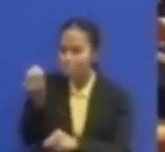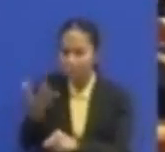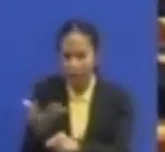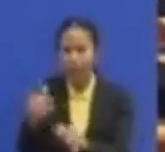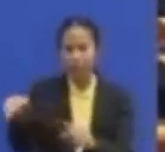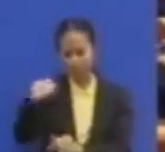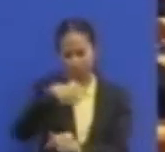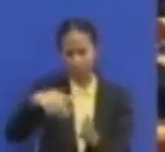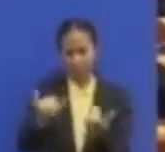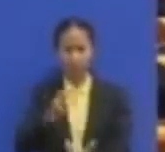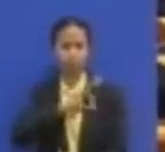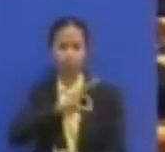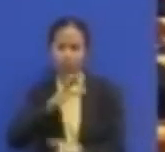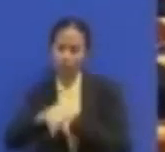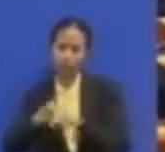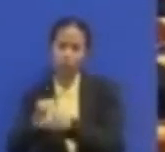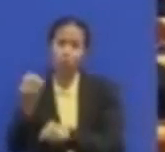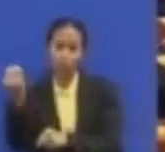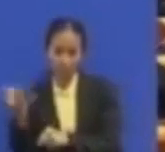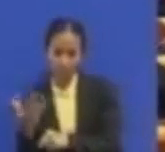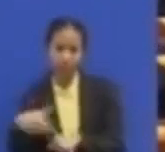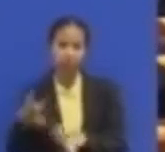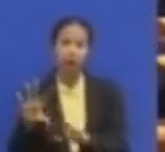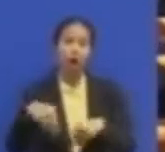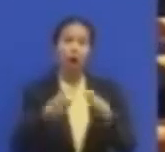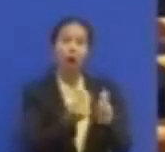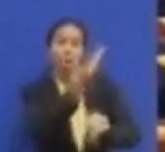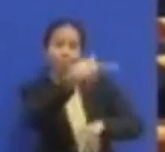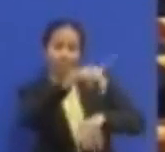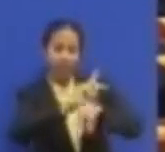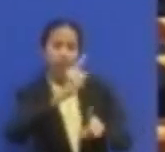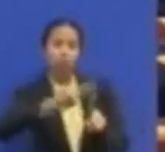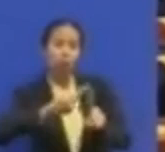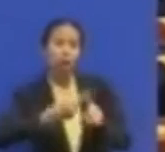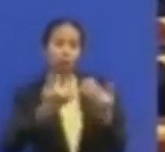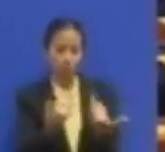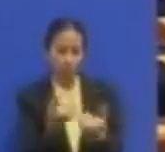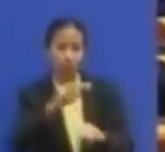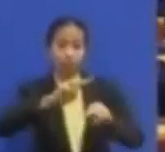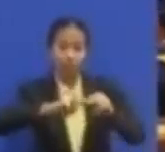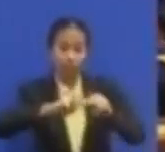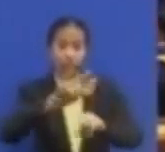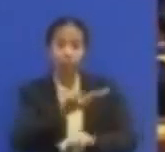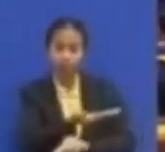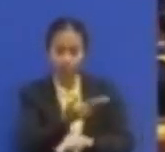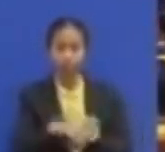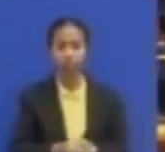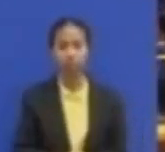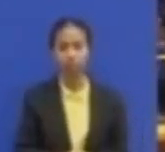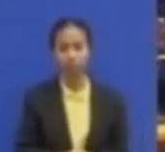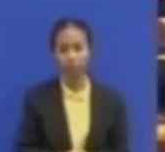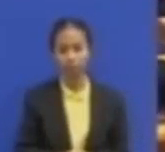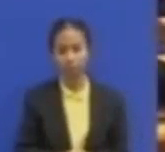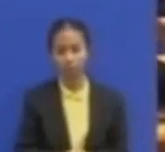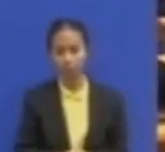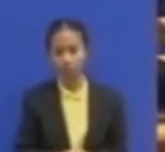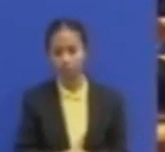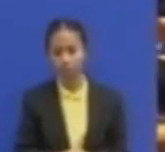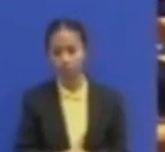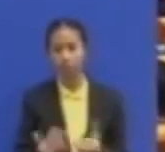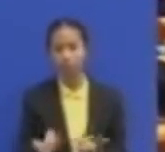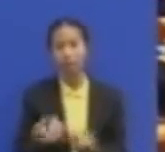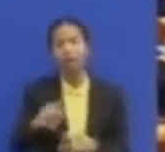นี้ซึ่งท่านเลขาธิการสภาผู้แทนราษฎรท่านสรศักดิ์เพียรเวชนะครับก็จะต้องไปเรียนเชิญขึ้นมาทำหน้าที่บ